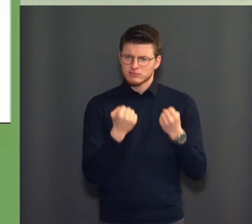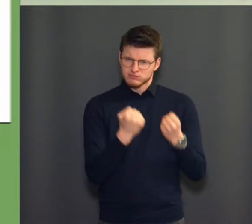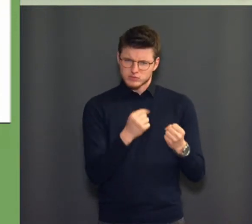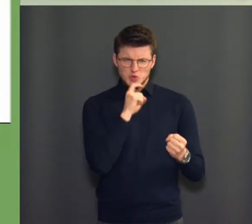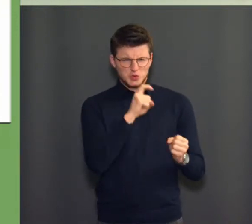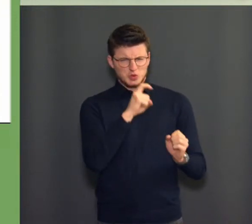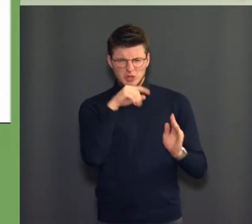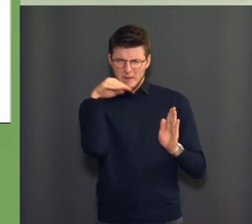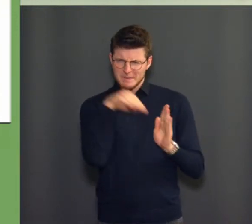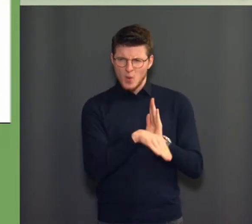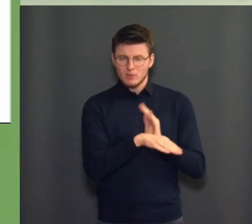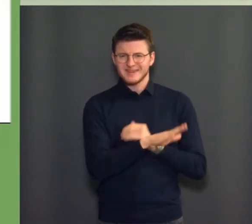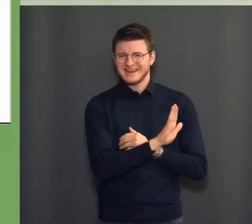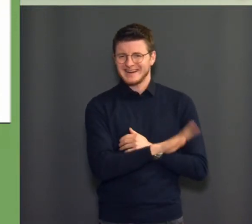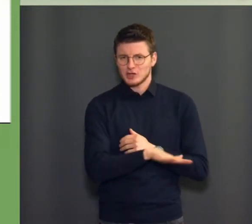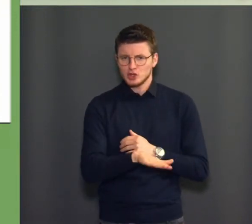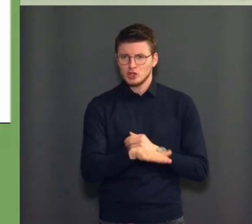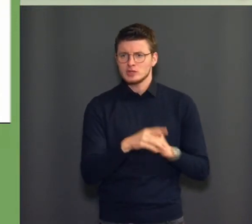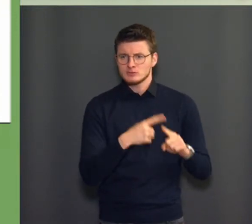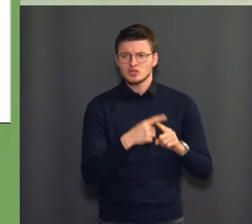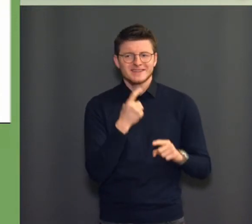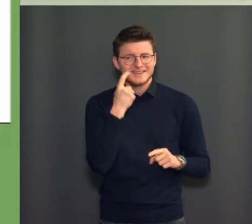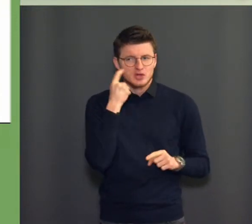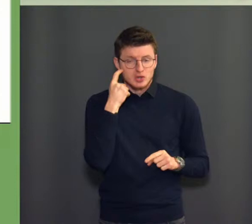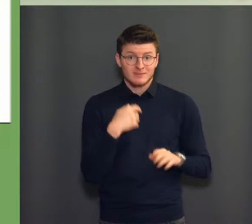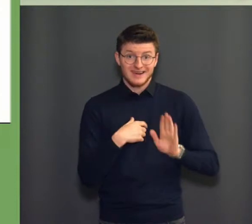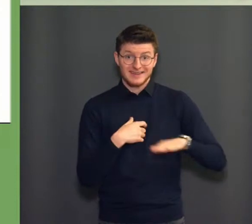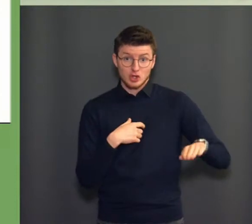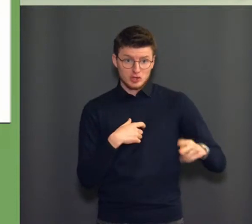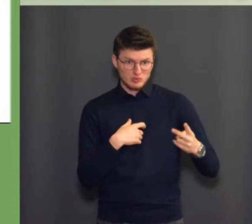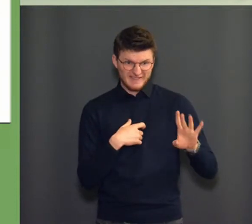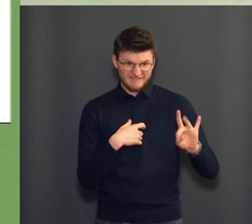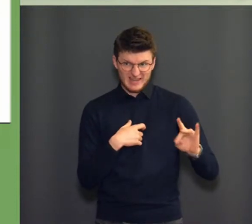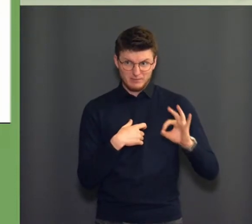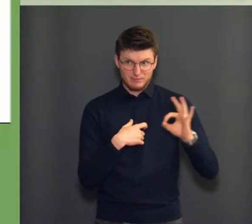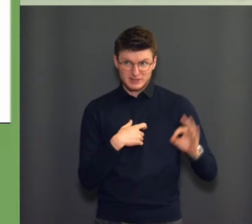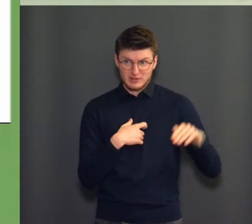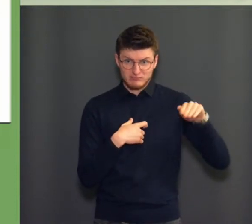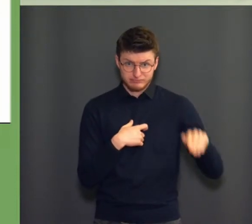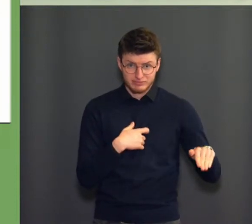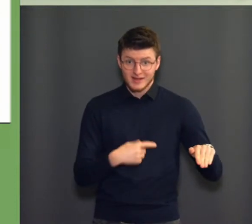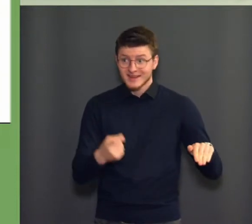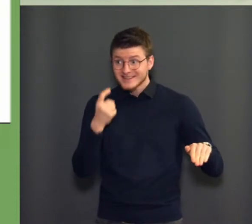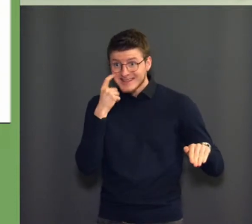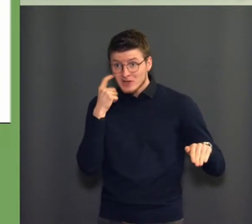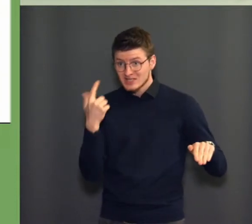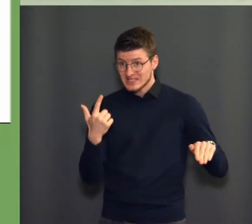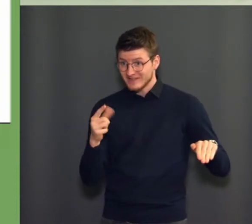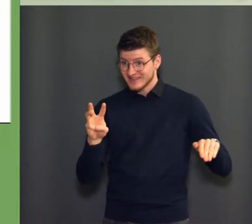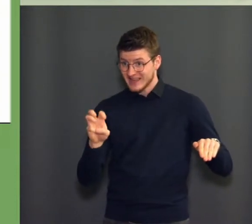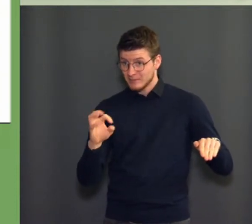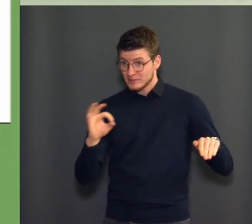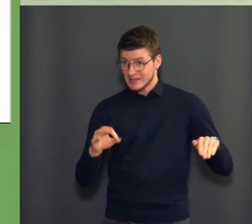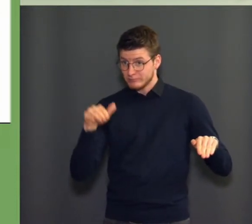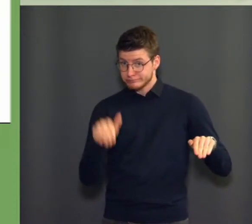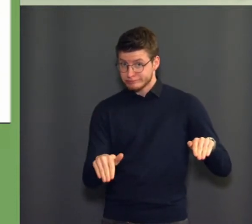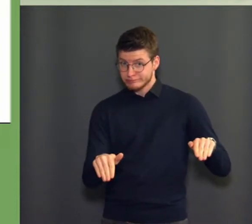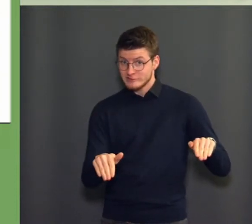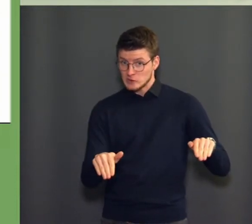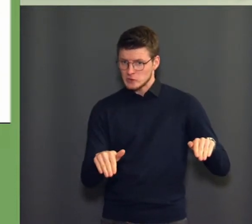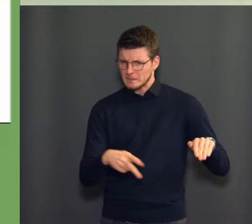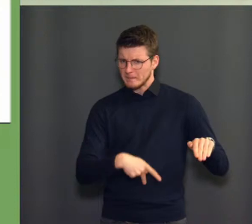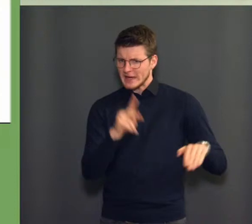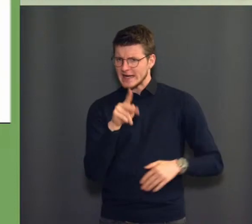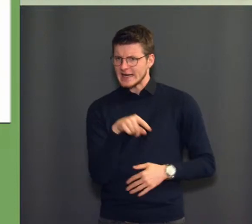respectievelijk -42% en -37%. Dat heeft natuurlijk te maken met de sluiting van de scholen, waardoor het